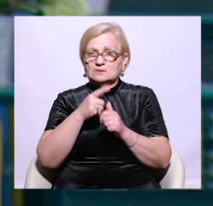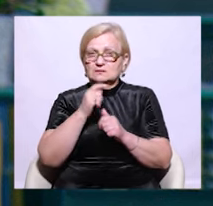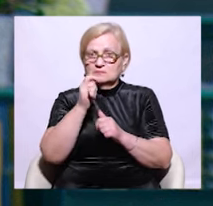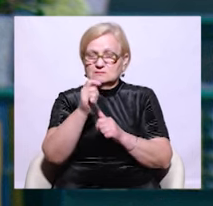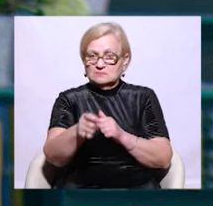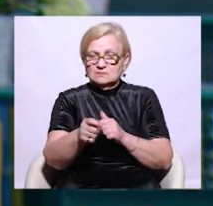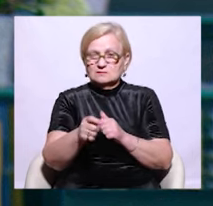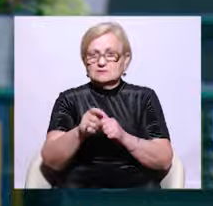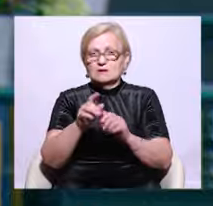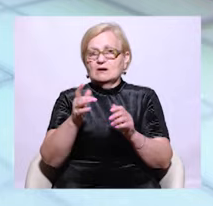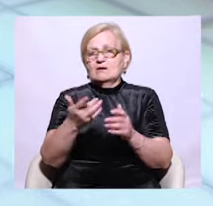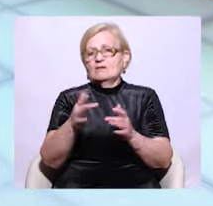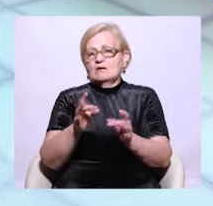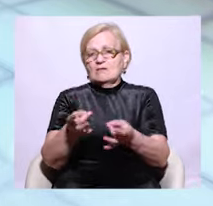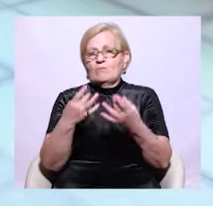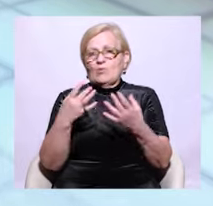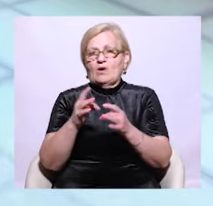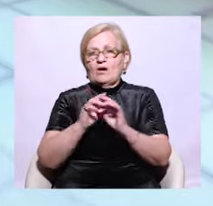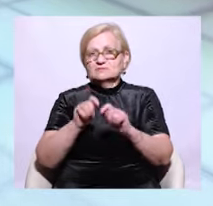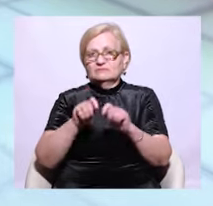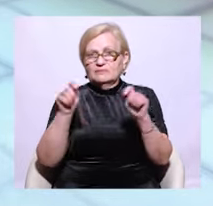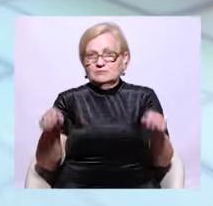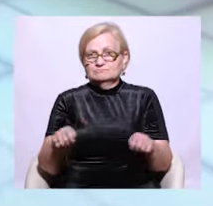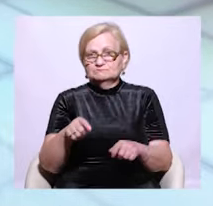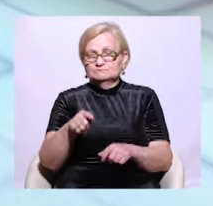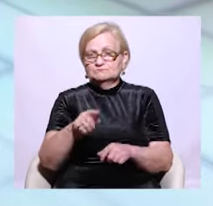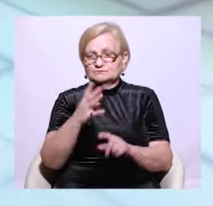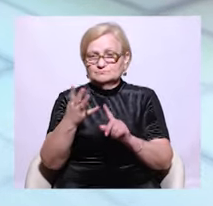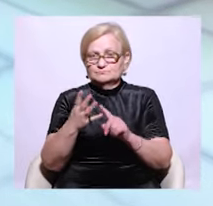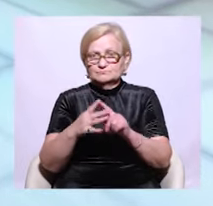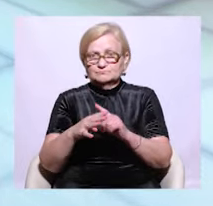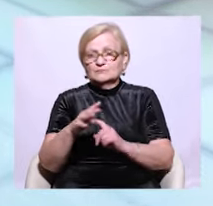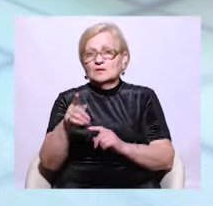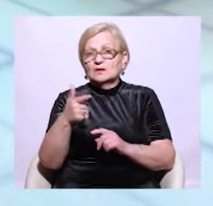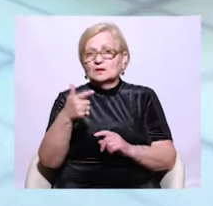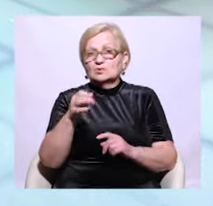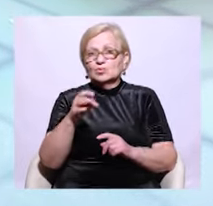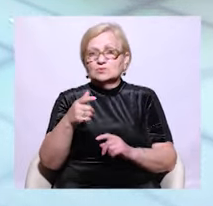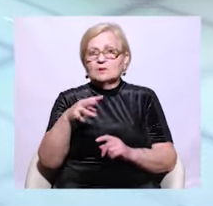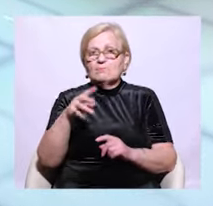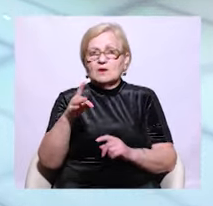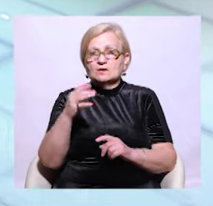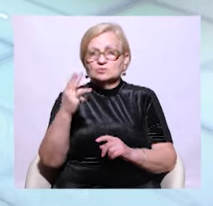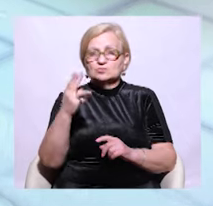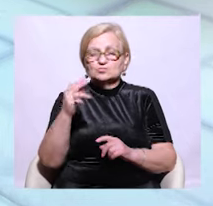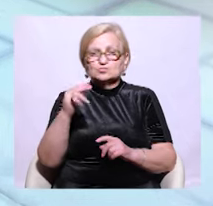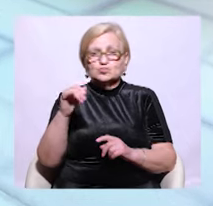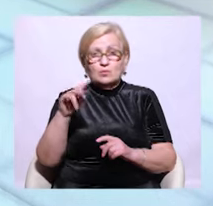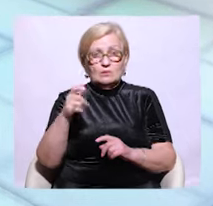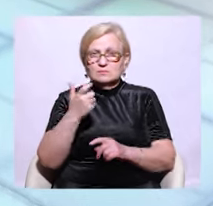და გამოხატვა. აი ოთხივე ამ თვალსაზრისით გიორგი მერჩულე არის ნამდვილი